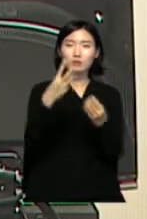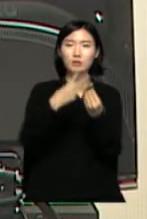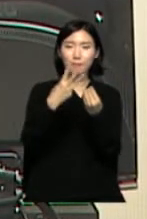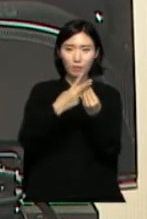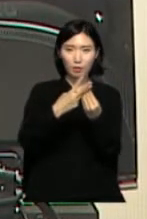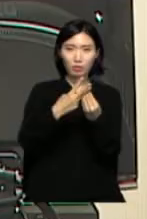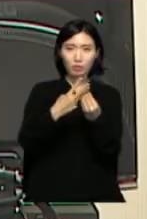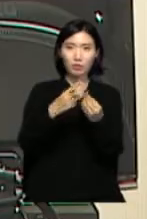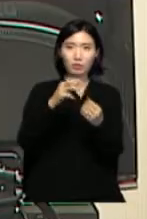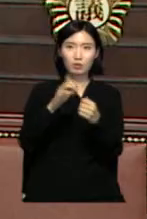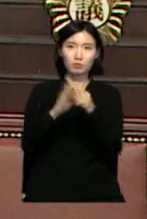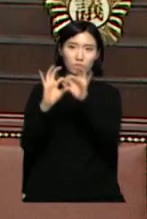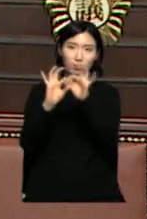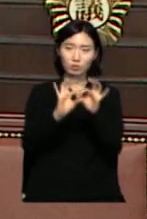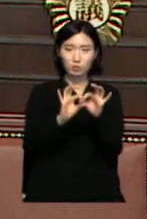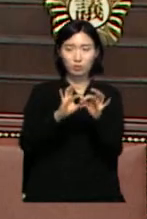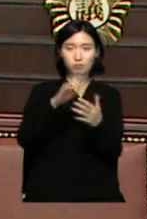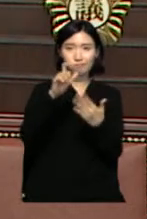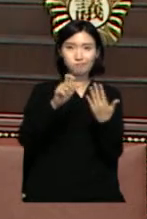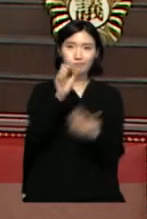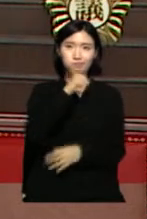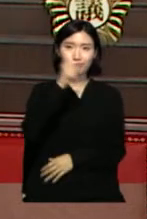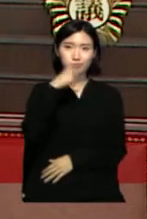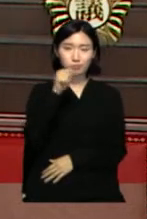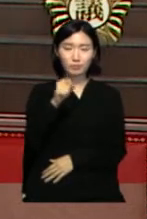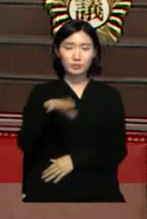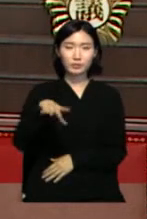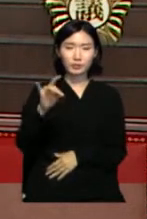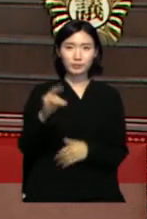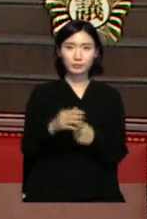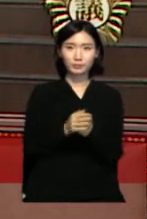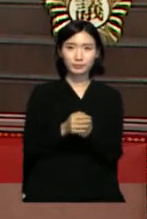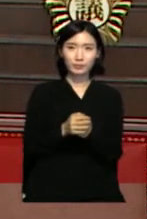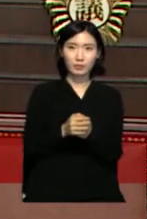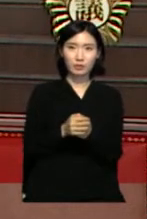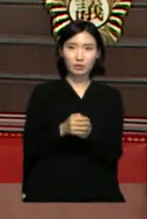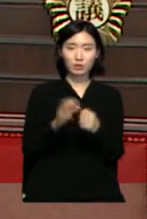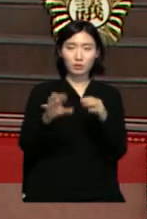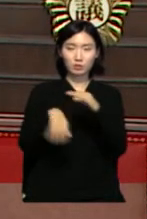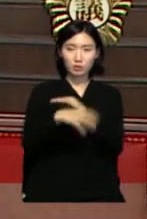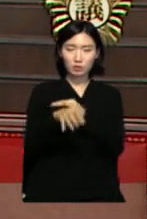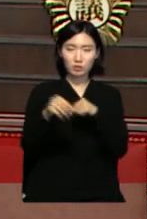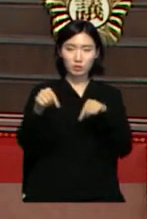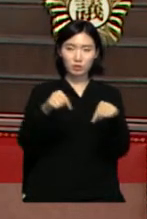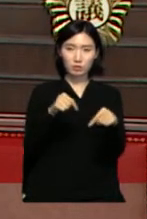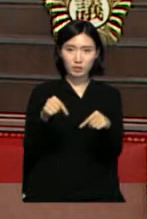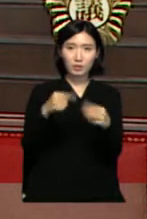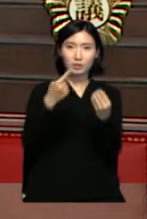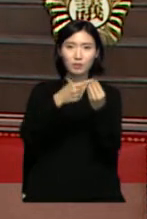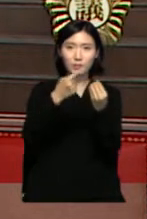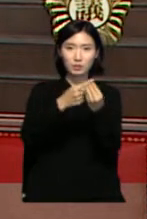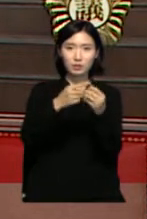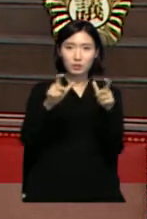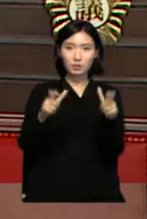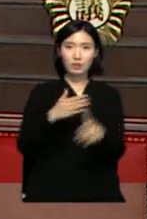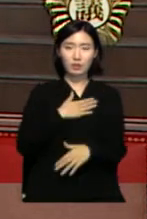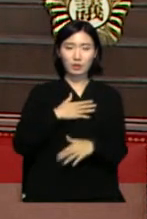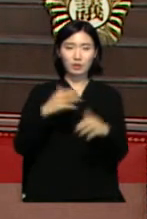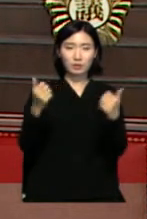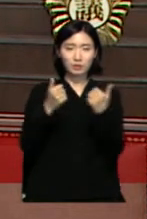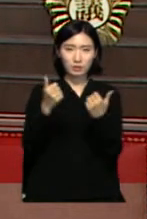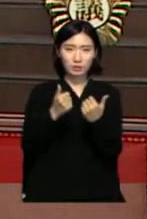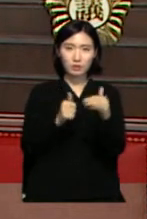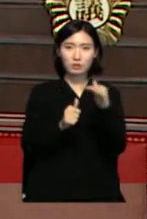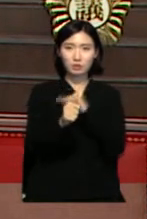일입니다. 정치, 경제, 문화 1등급 1번지에서 저에게 의장으로